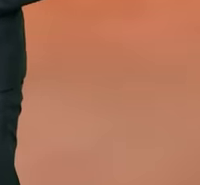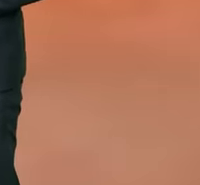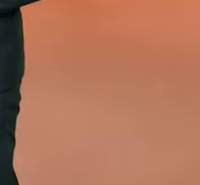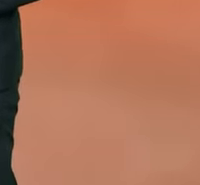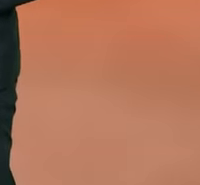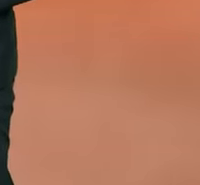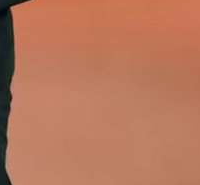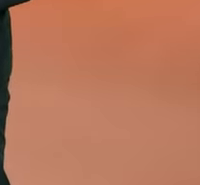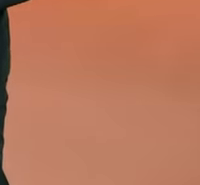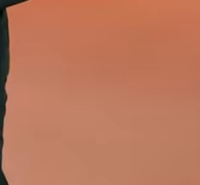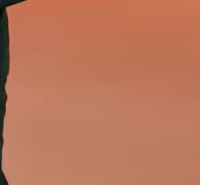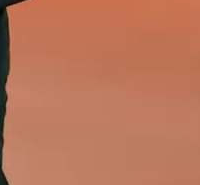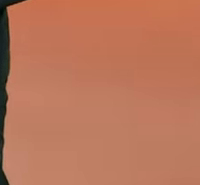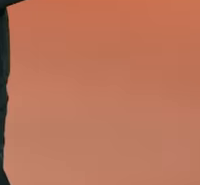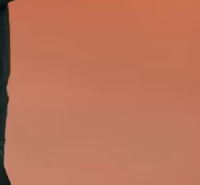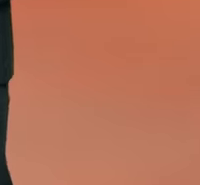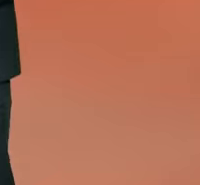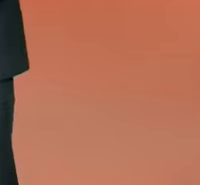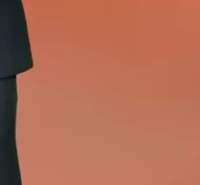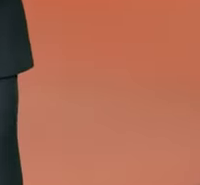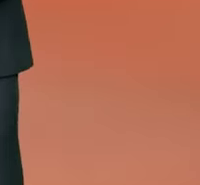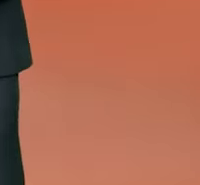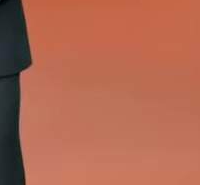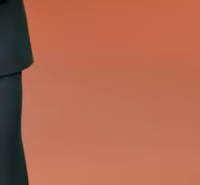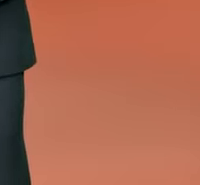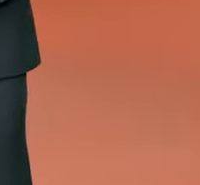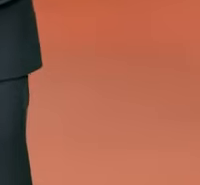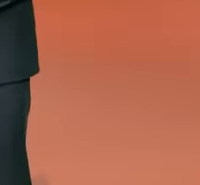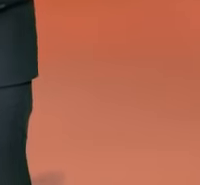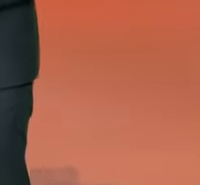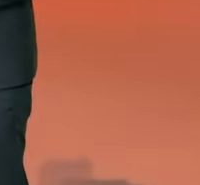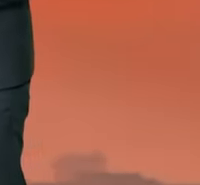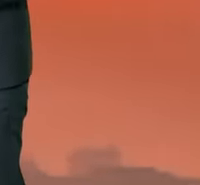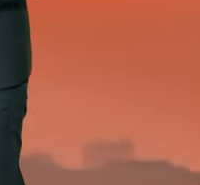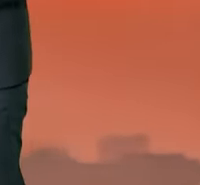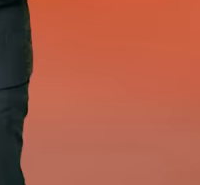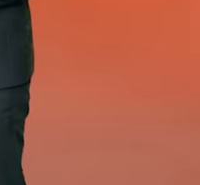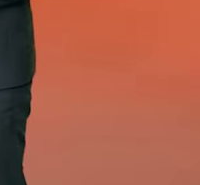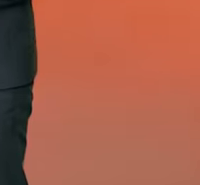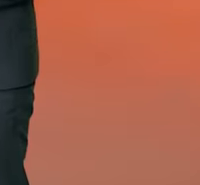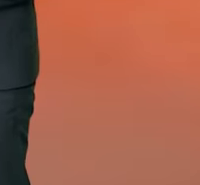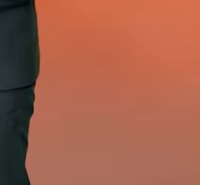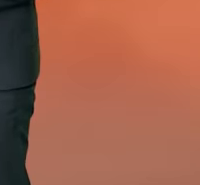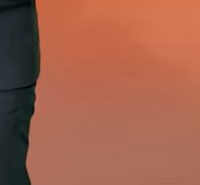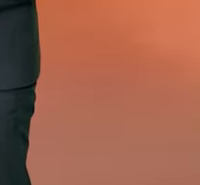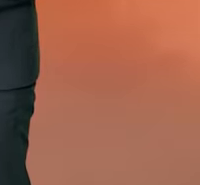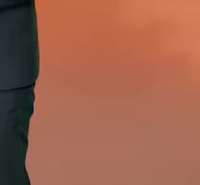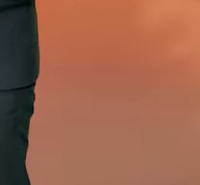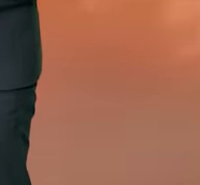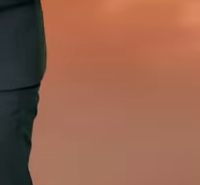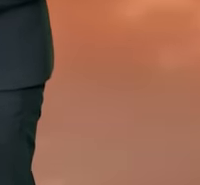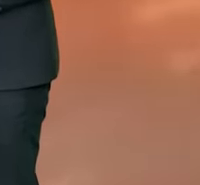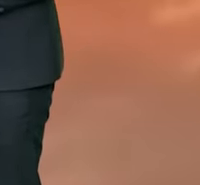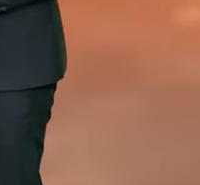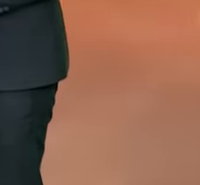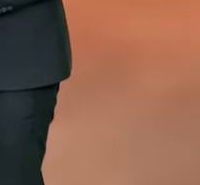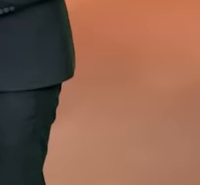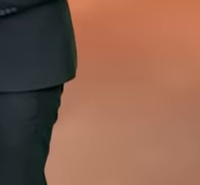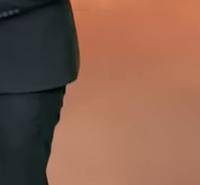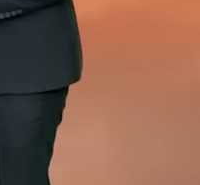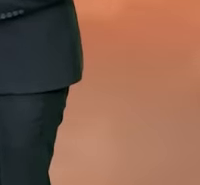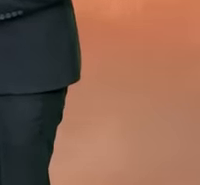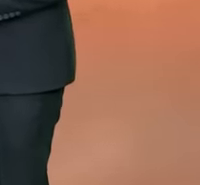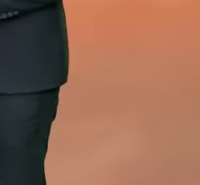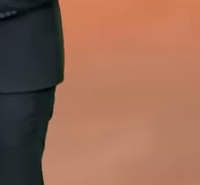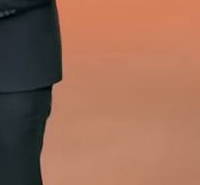mararamdamang init ng katawan dyan sa Cotabato City, at 40 degrees Celsius naman sa Aborlan, Palawan, Katarman, Northern Samar,